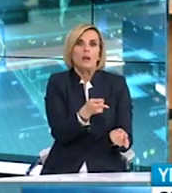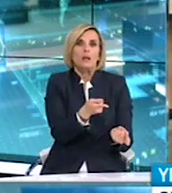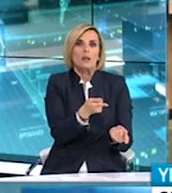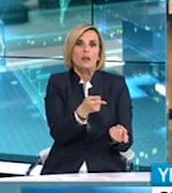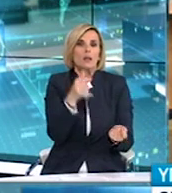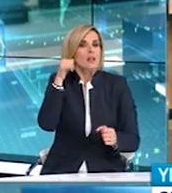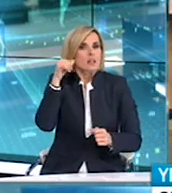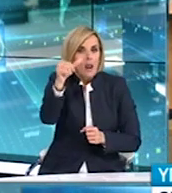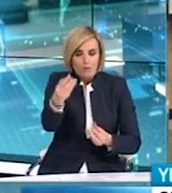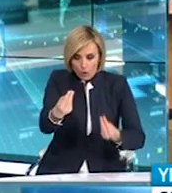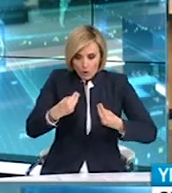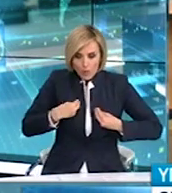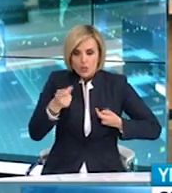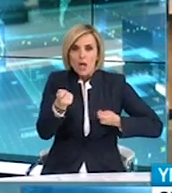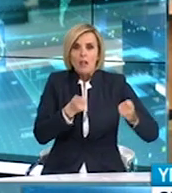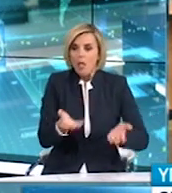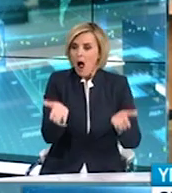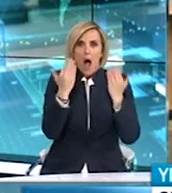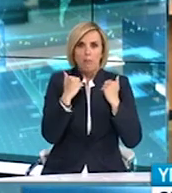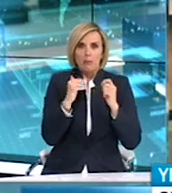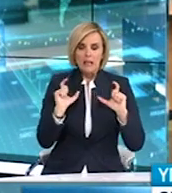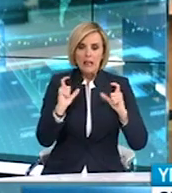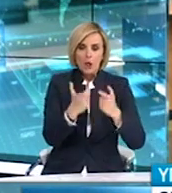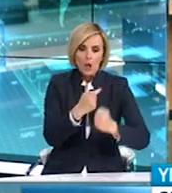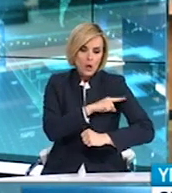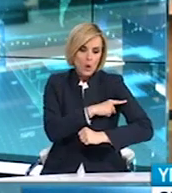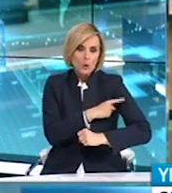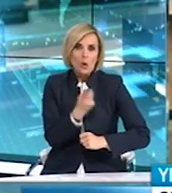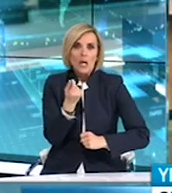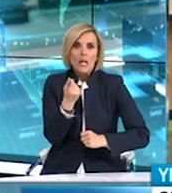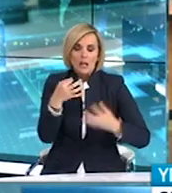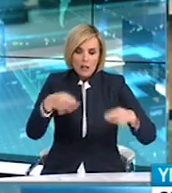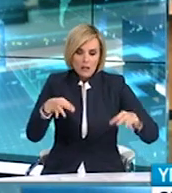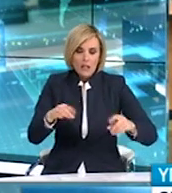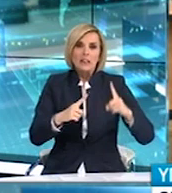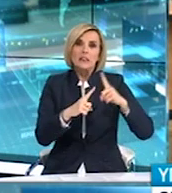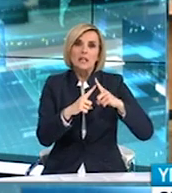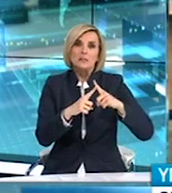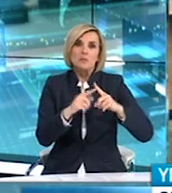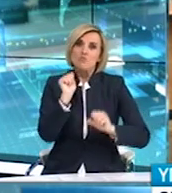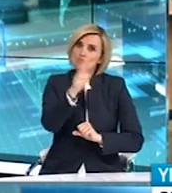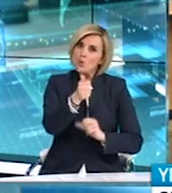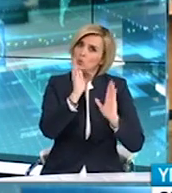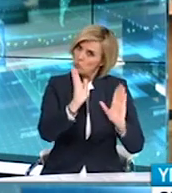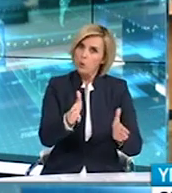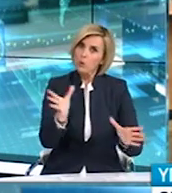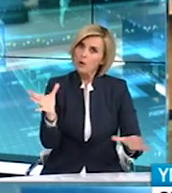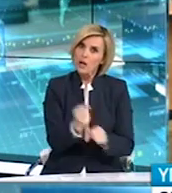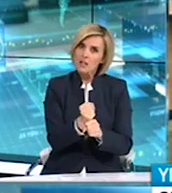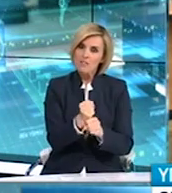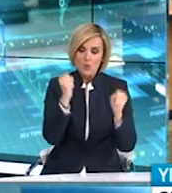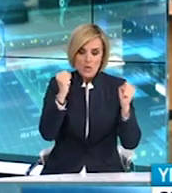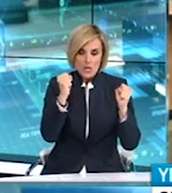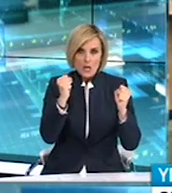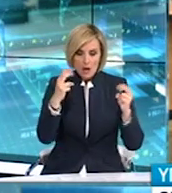της, οι οποίοι δεν έχουν ούτε οικογενειακό γιατρό ούτε χρήματα για να κάνουν τεστ? Μπορούν αυτοί οι άνθρωποι να επιτηρούν μόνοι τους την υγεία τους? Είναι